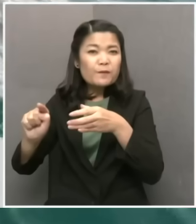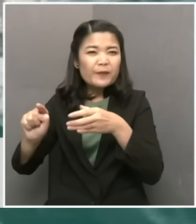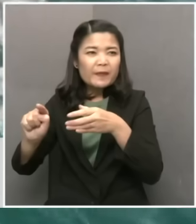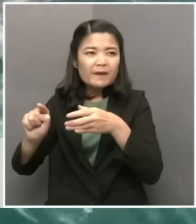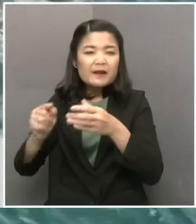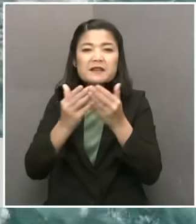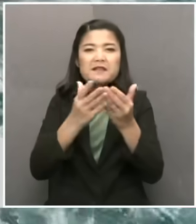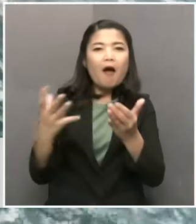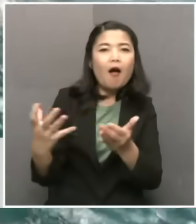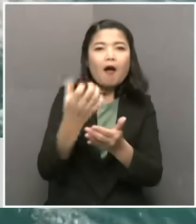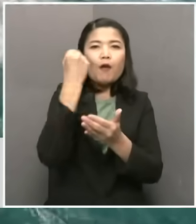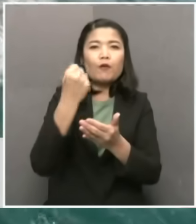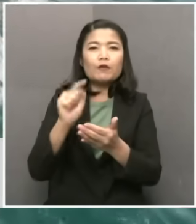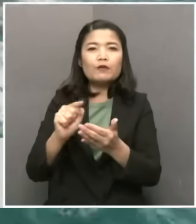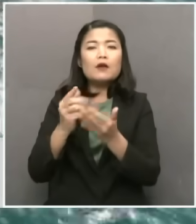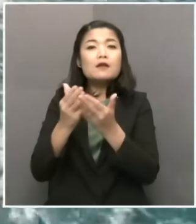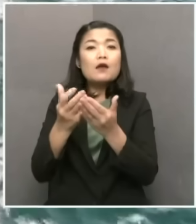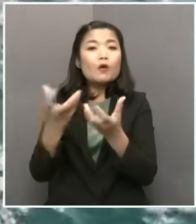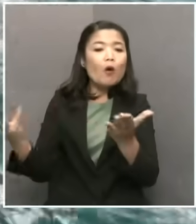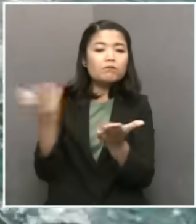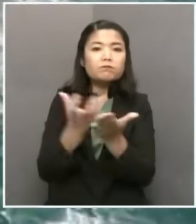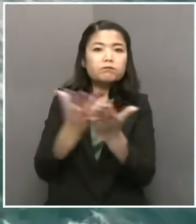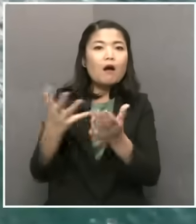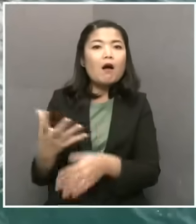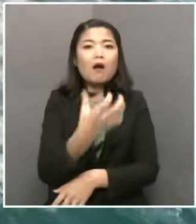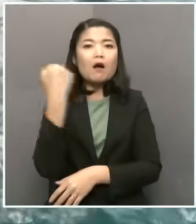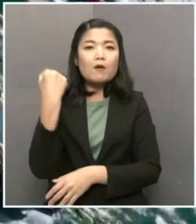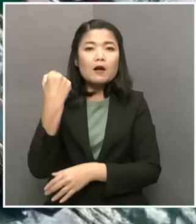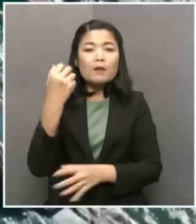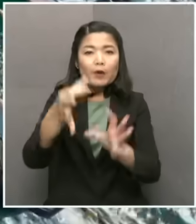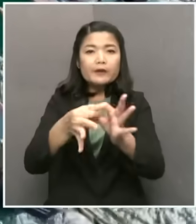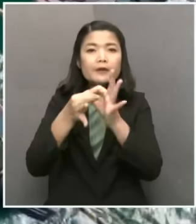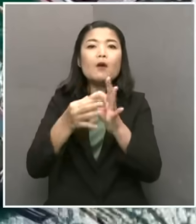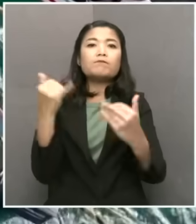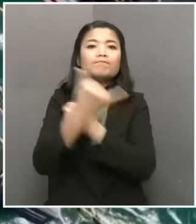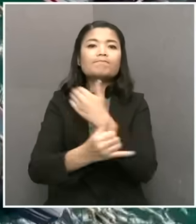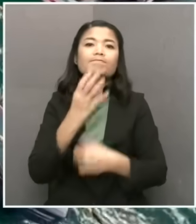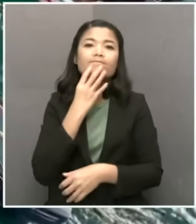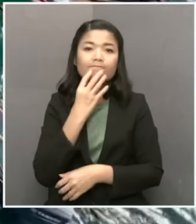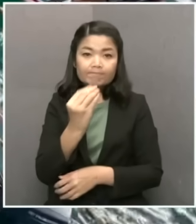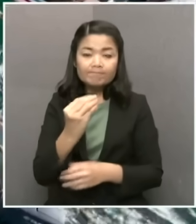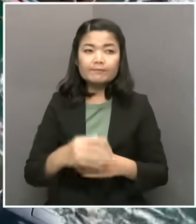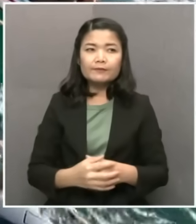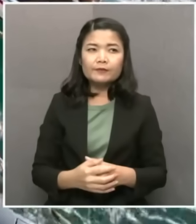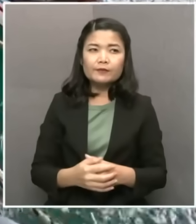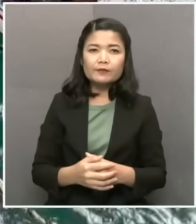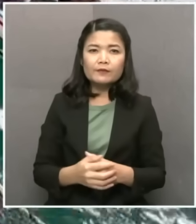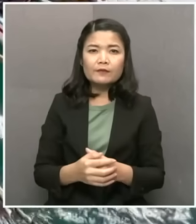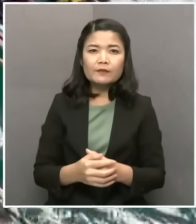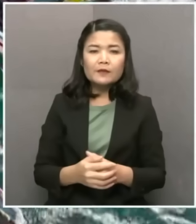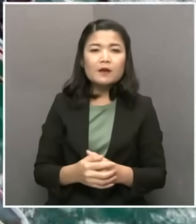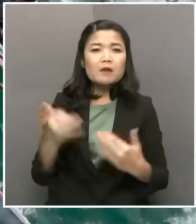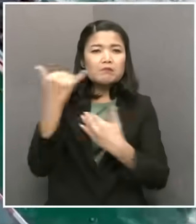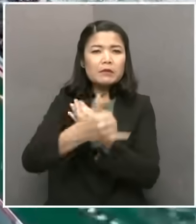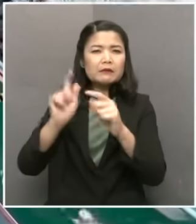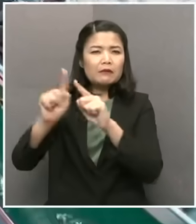ดเรือขนส่งสินค้า Galaxy Reader ที่เชื่อมโยงกับอิสราเอลด้วย ท่ามกลางความวิตกกังวลของนานาชา